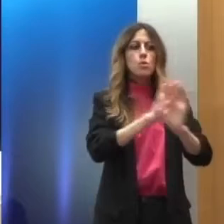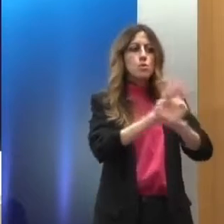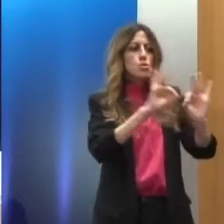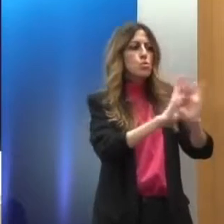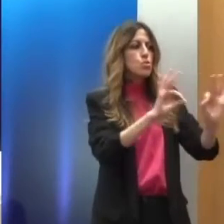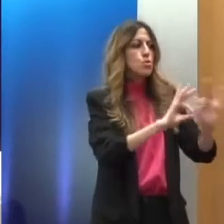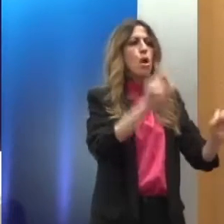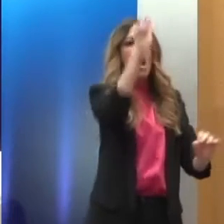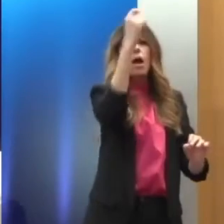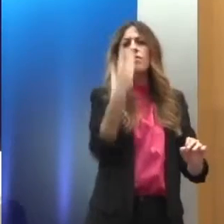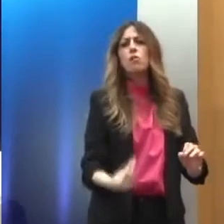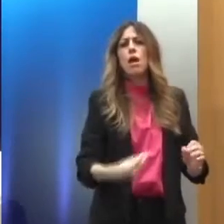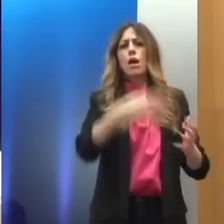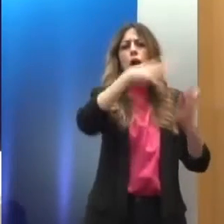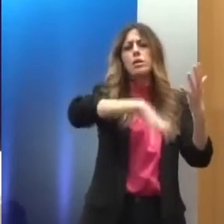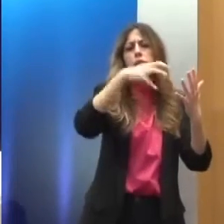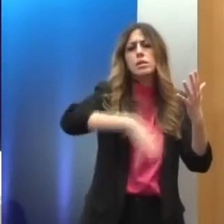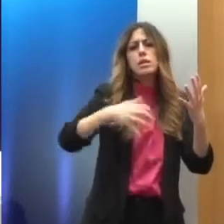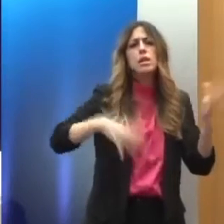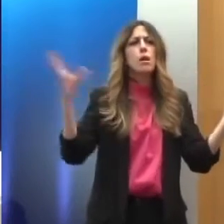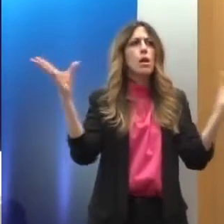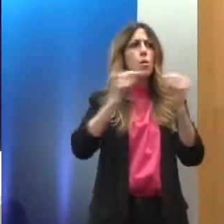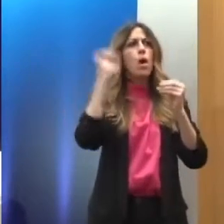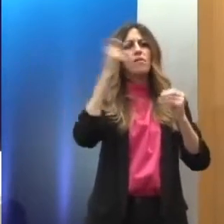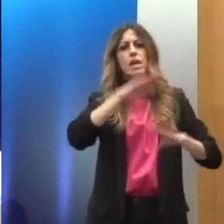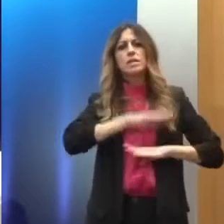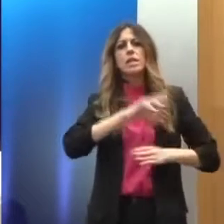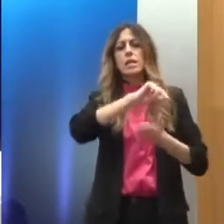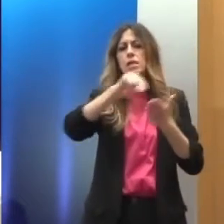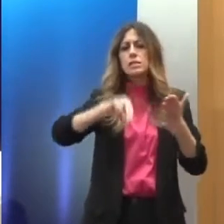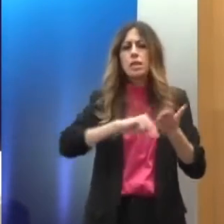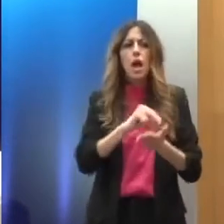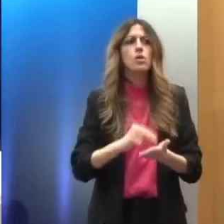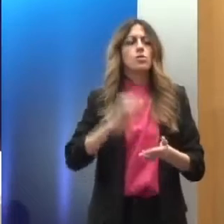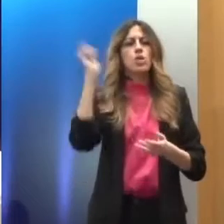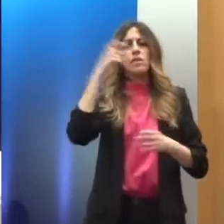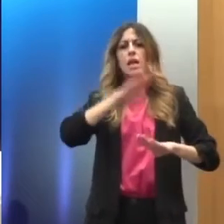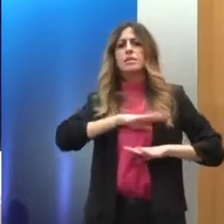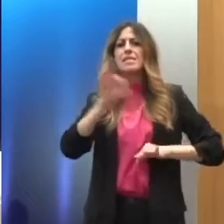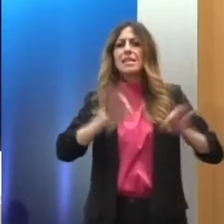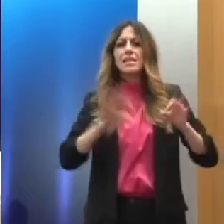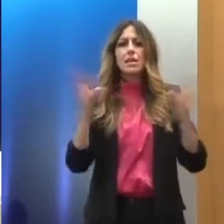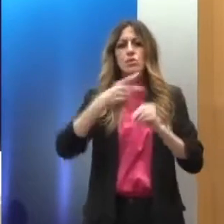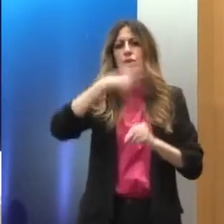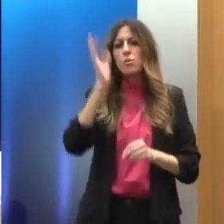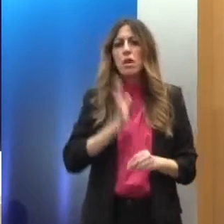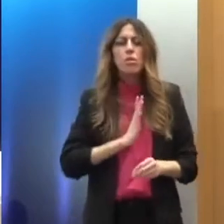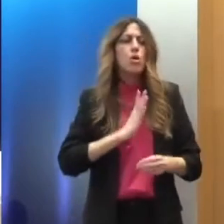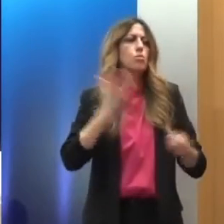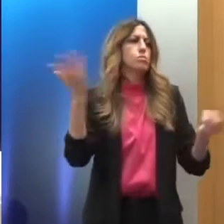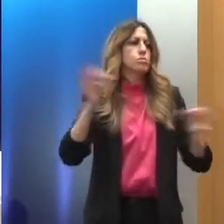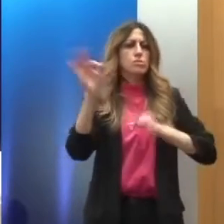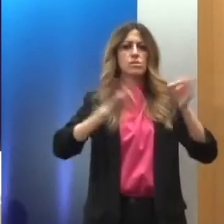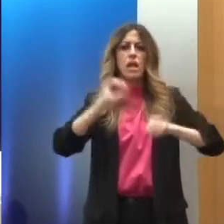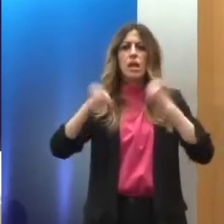Τεράστια κείμενα, εθνικές στρατηγικές για τους Ρωμά, εθνικές στρατηγικές για τα δικαιώματα του ανθρώπου, σχέδια δράσης και